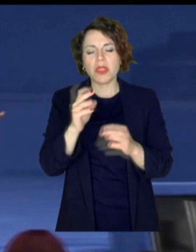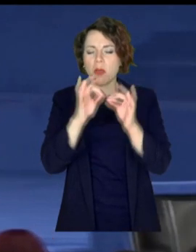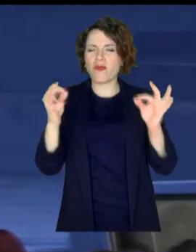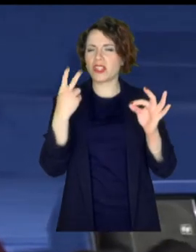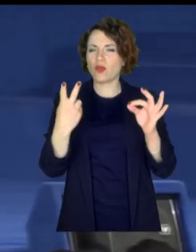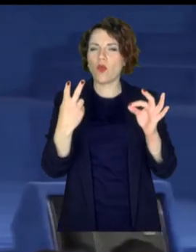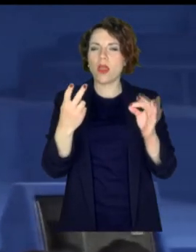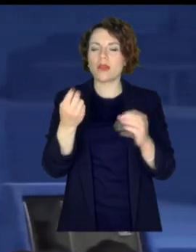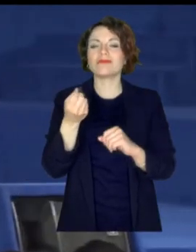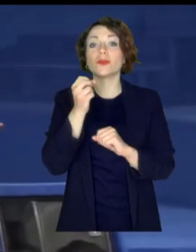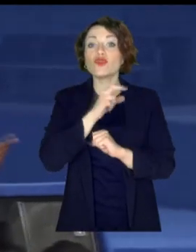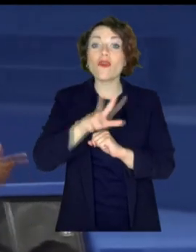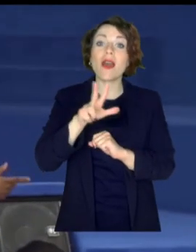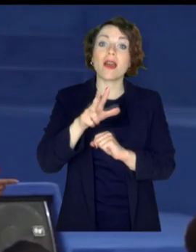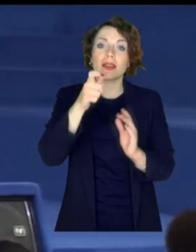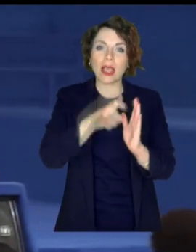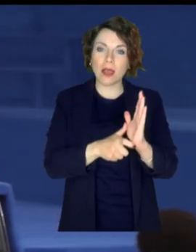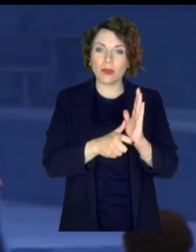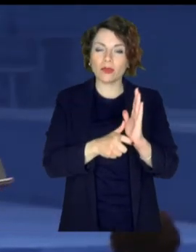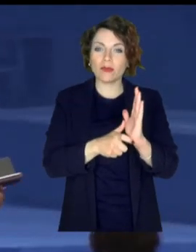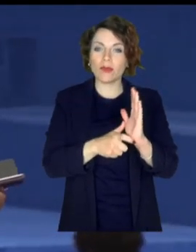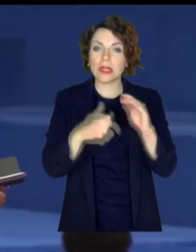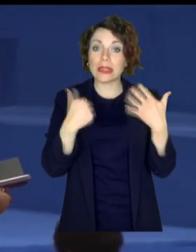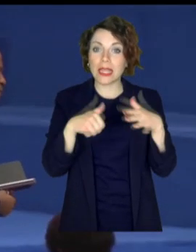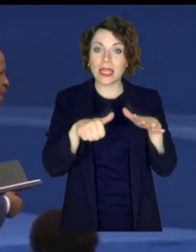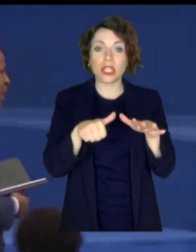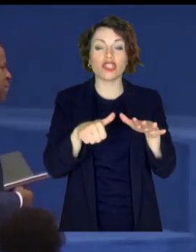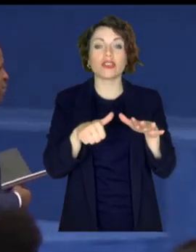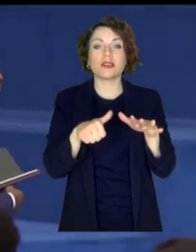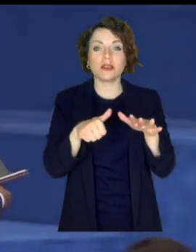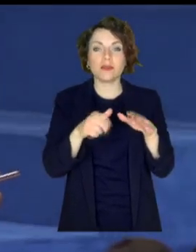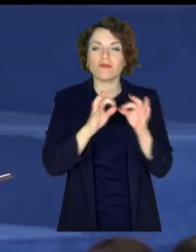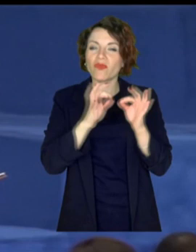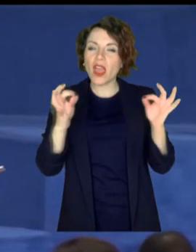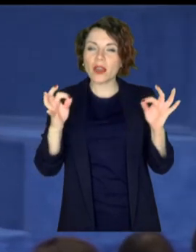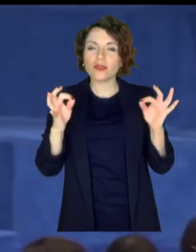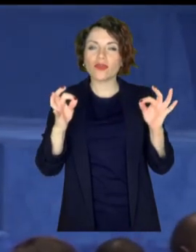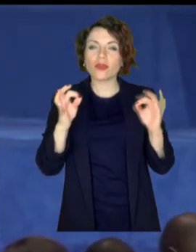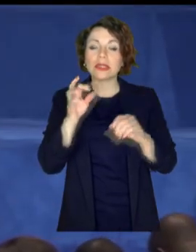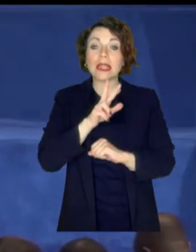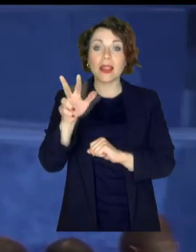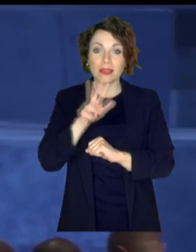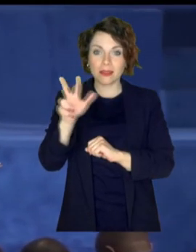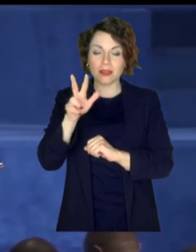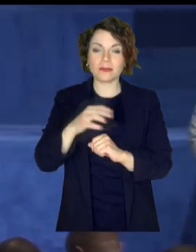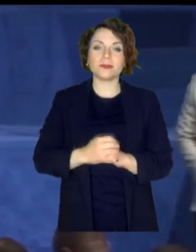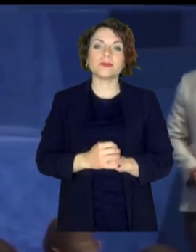due versetti. Vangelo di Giovanni, capitolo 16, versetto 33.